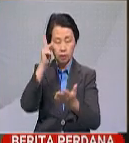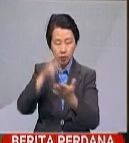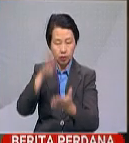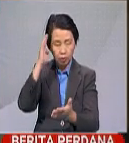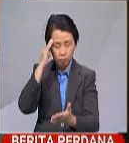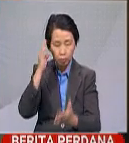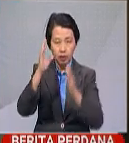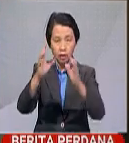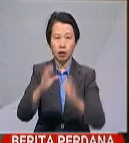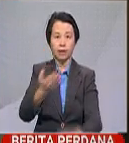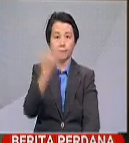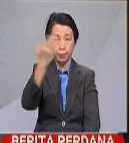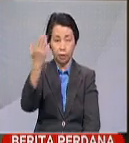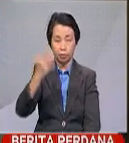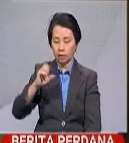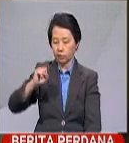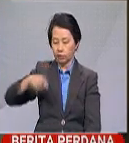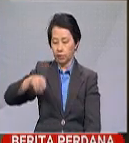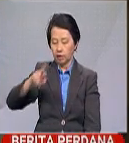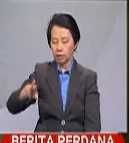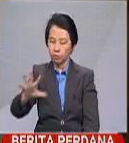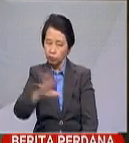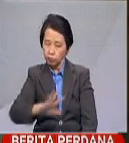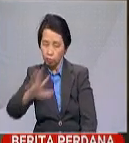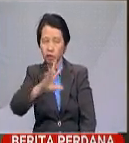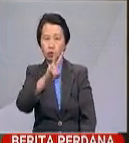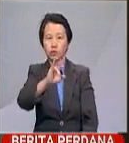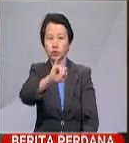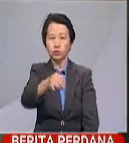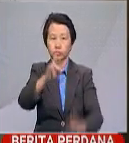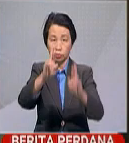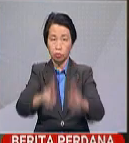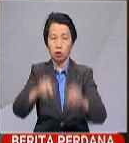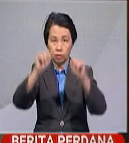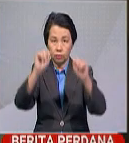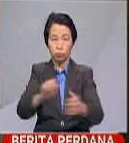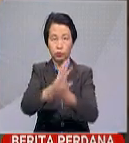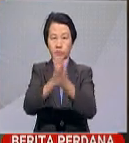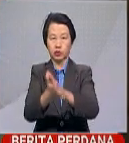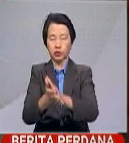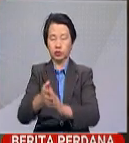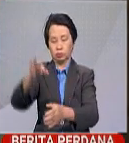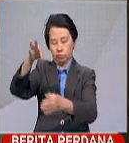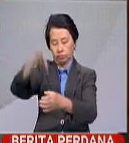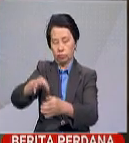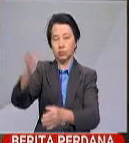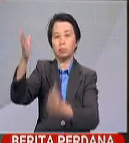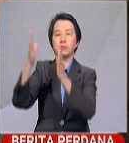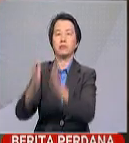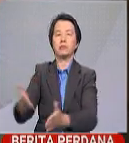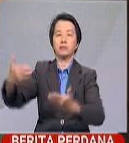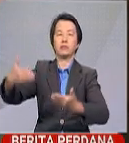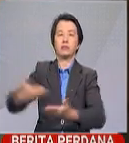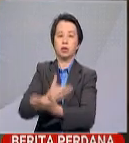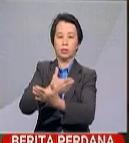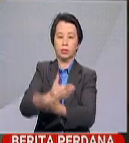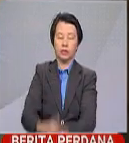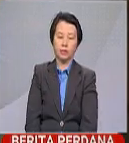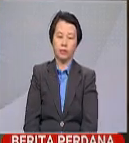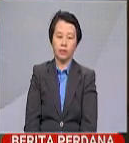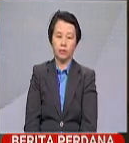pasti secara manual, SPR menjangka lebih 2 juta rakyat layak menjadi pengundi baharu.